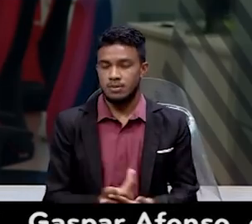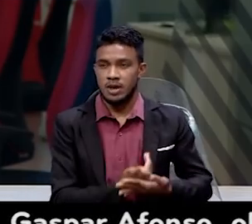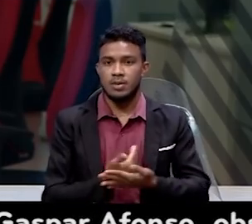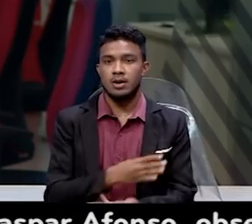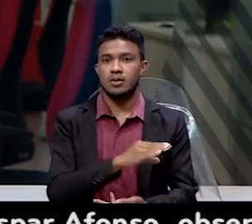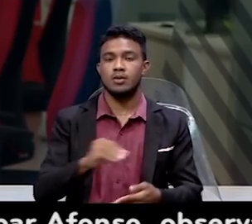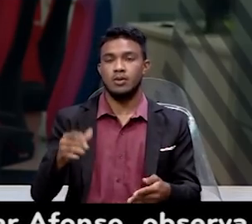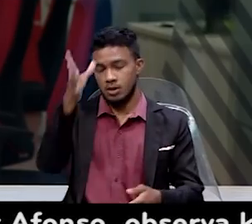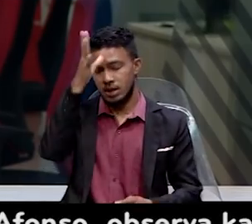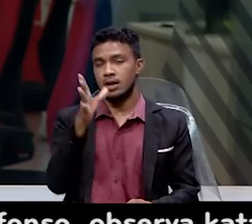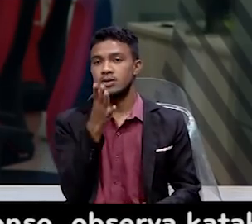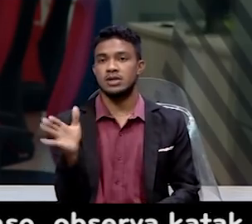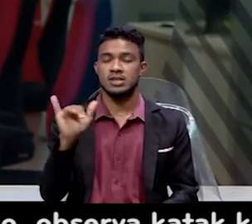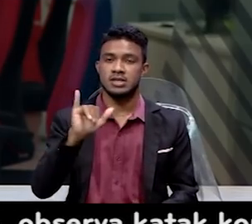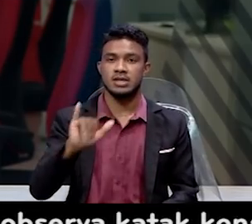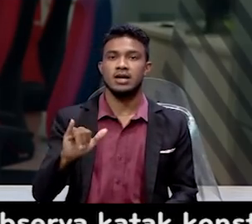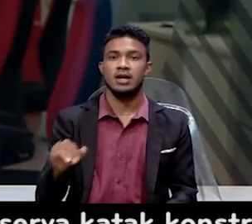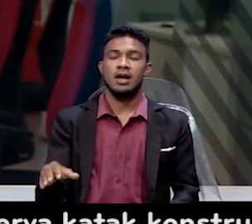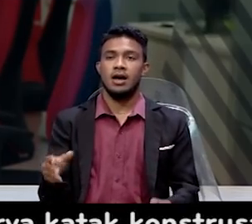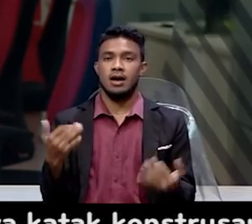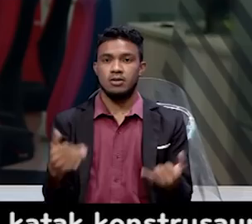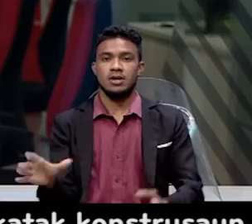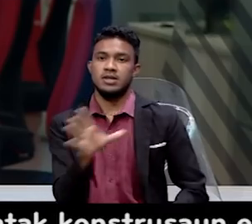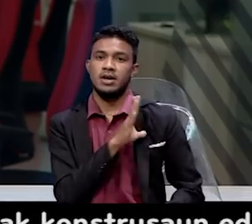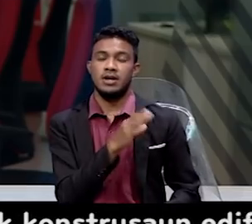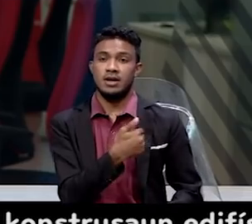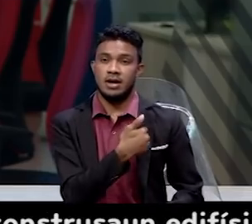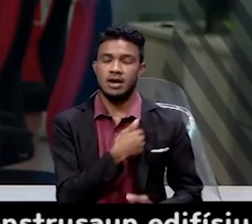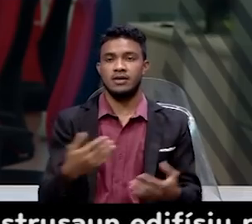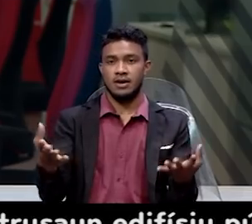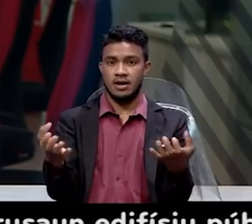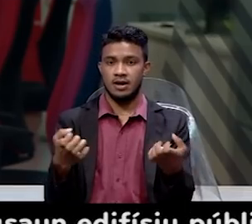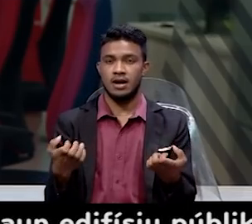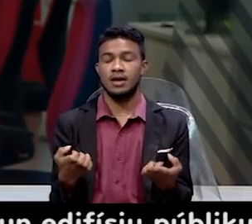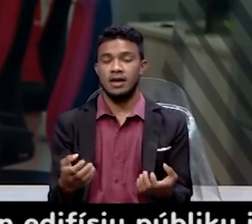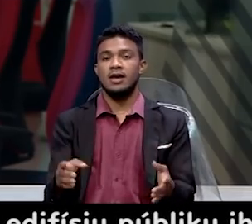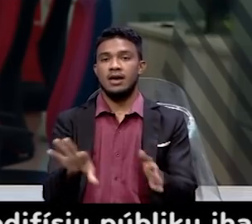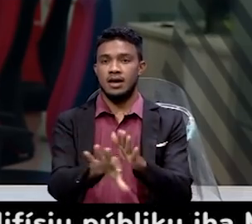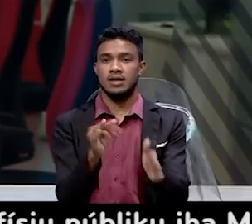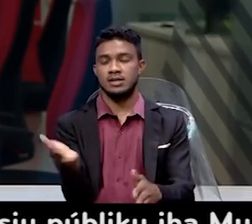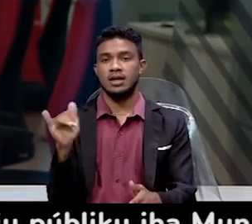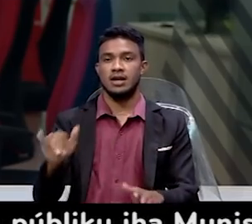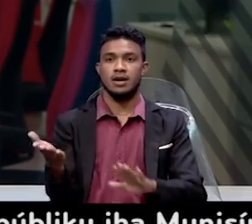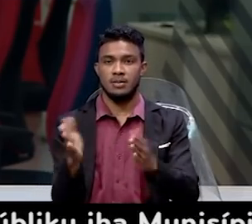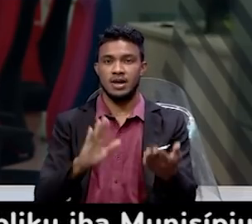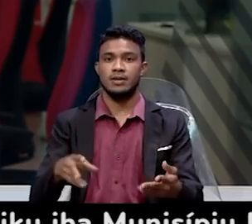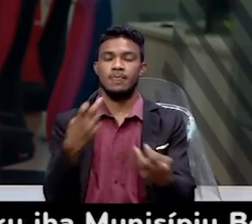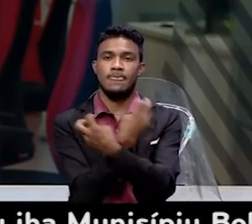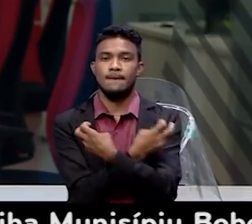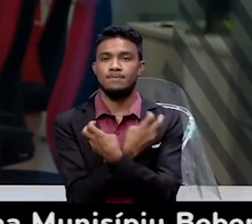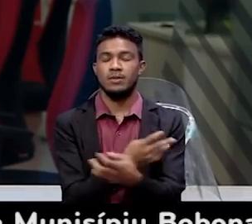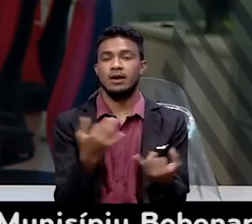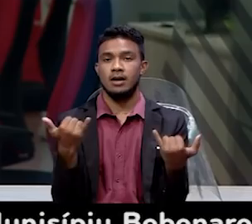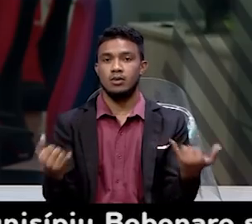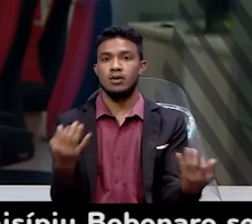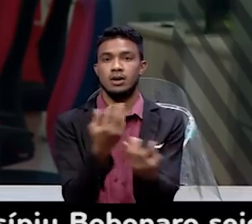agora balun sirauketan sirane ising mate. Oing lorong, Timor Leste hamrik nudar nasau independente ida